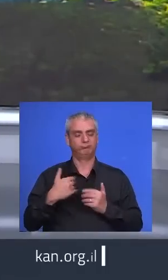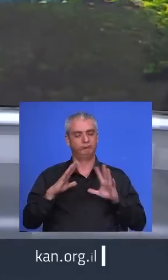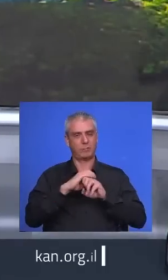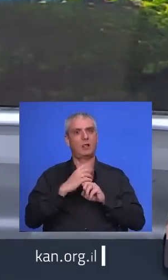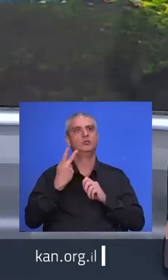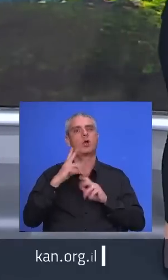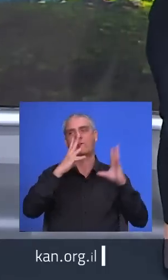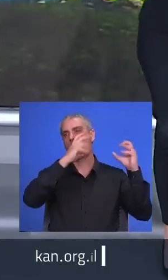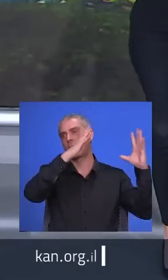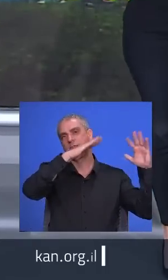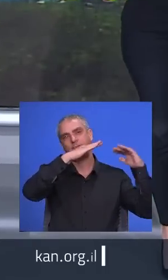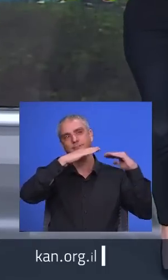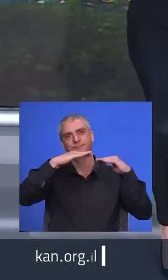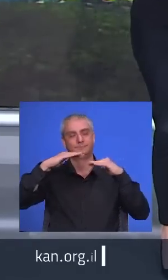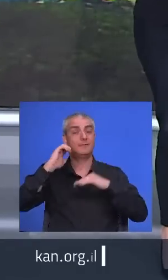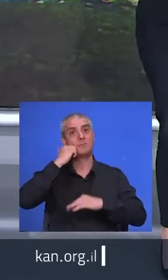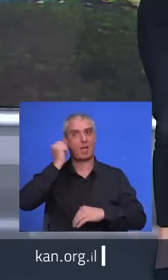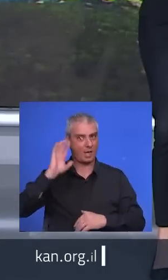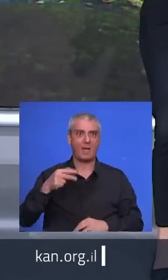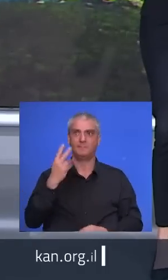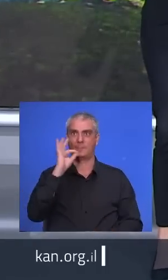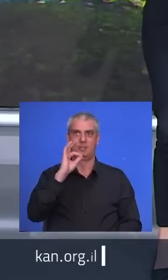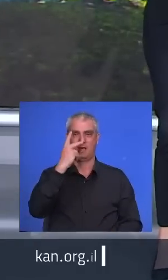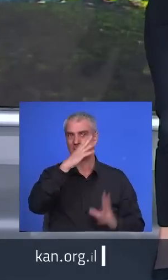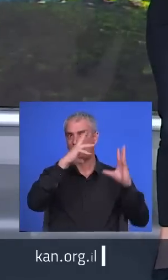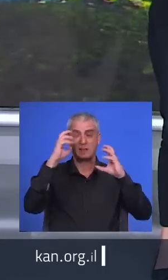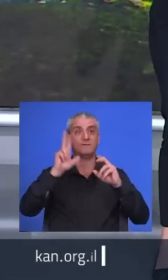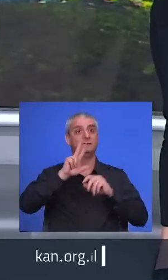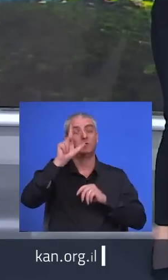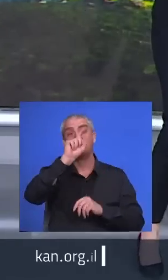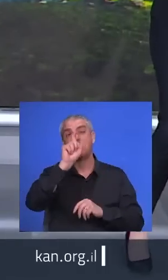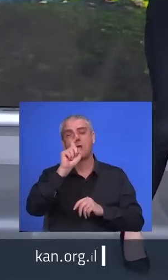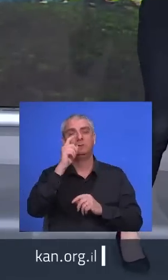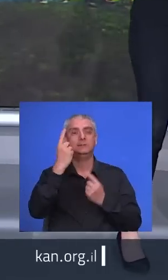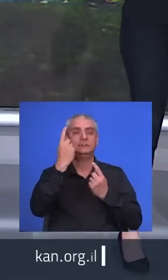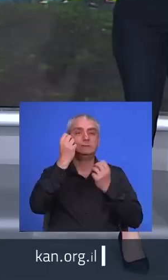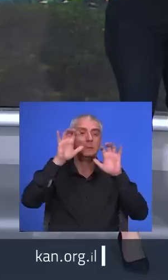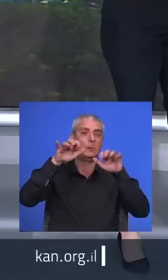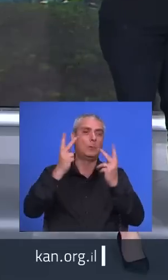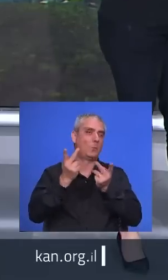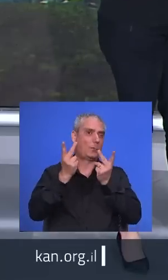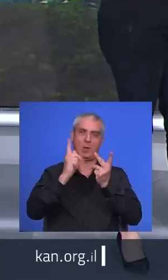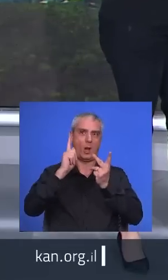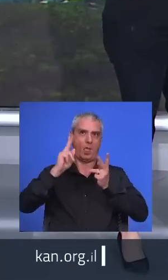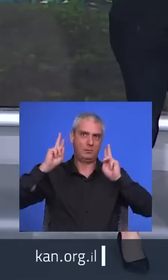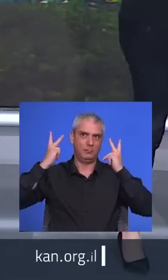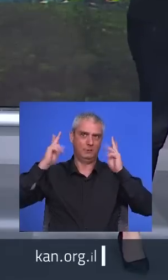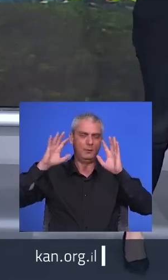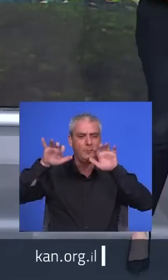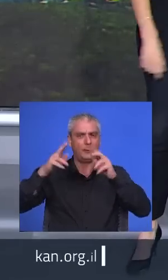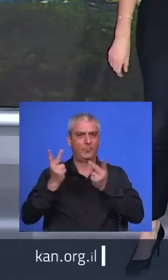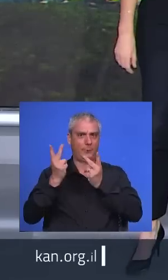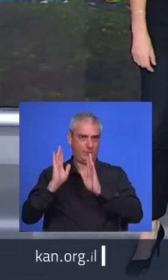יותר עננים נמוכים בשמיים, מחר גם נראה אותם, ואפילו בצפון יכול לרדת איזשהו גשם קל, לא משהו מאוד משמעותי, אבל יכול